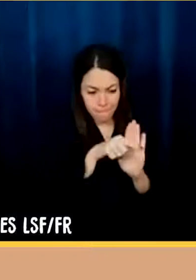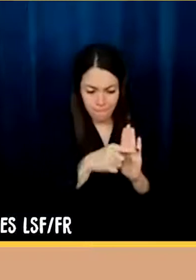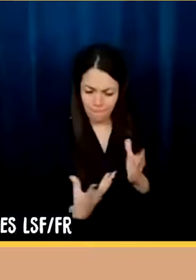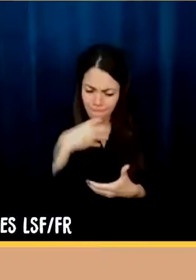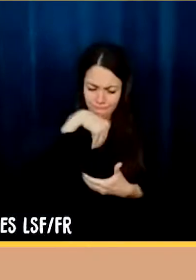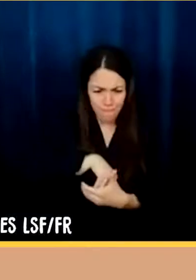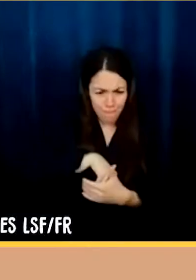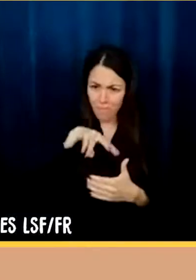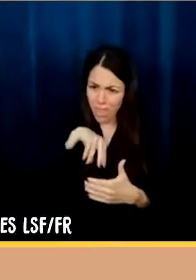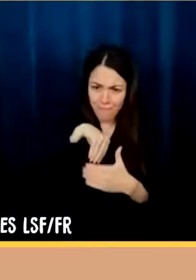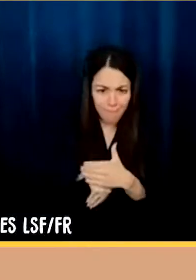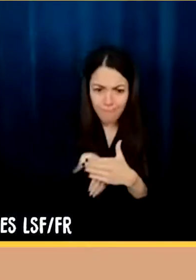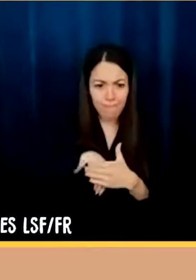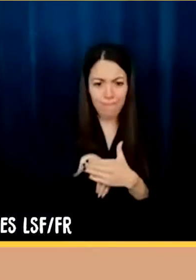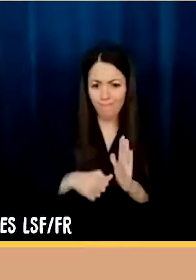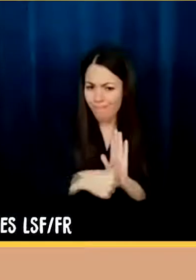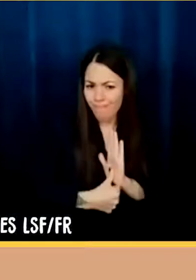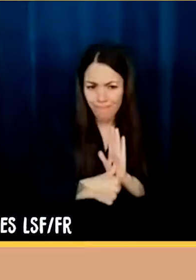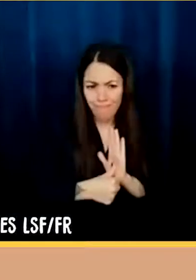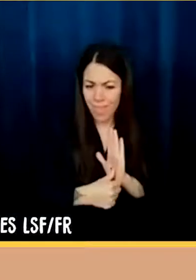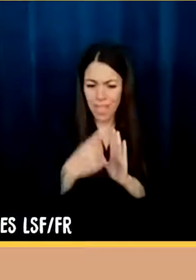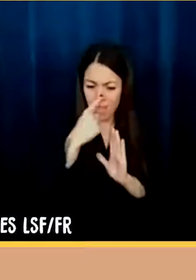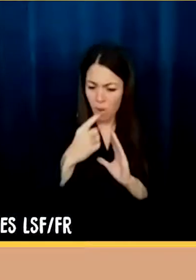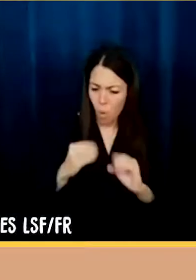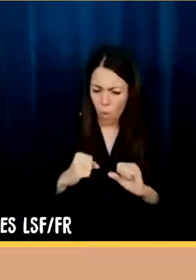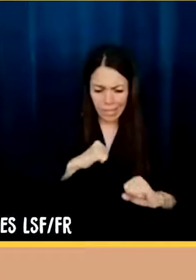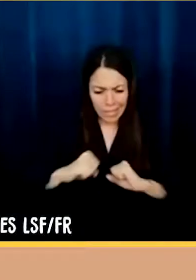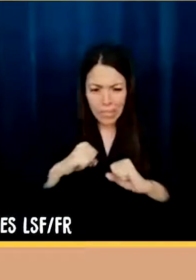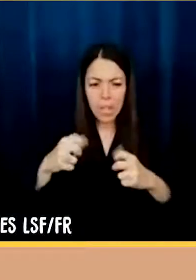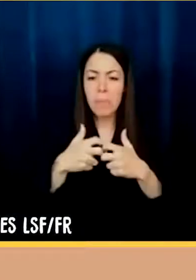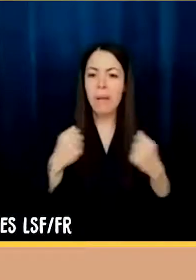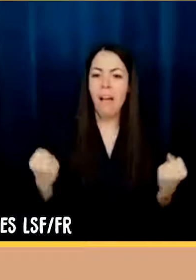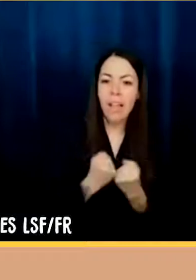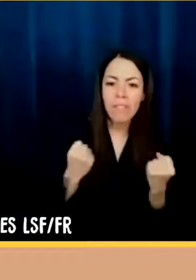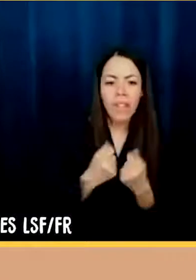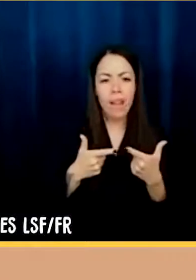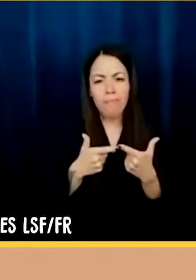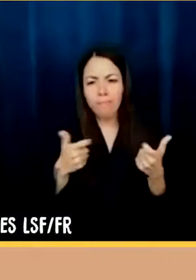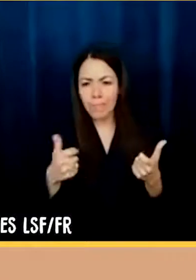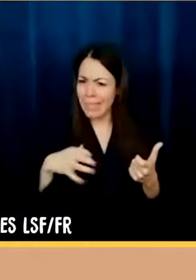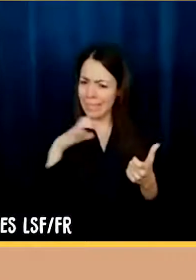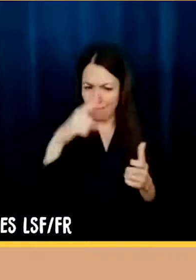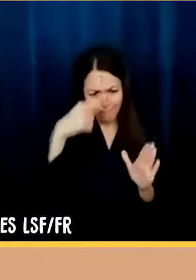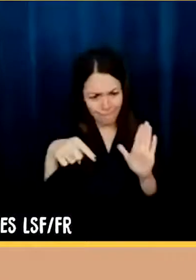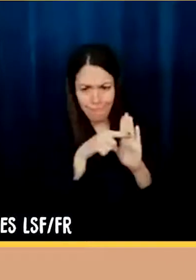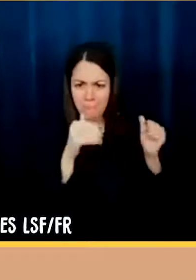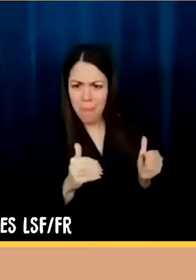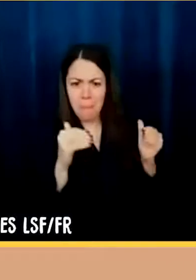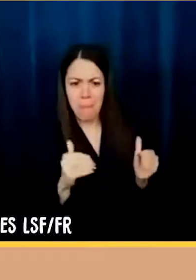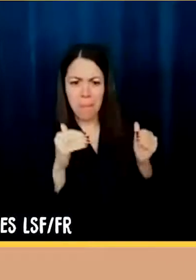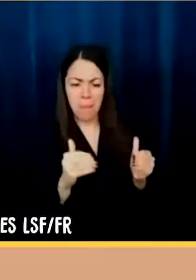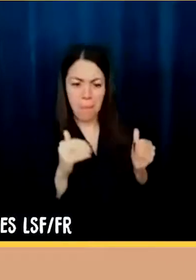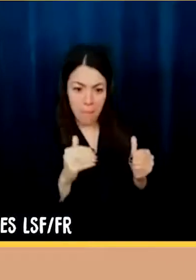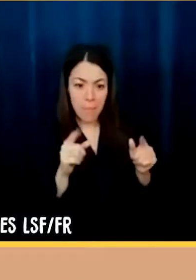nous-mêmes et que nous vivons de manière concrète dans chacune de nos actions, dans nos activités, et du mieux possible vraiment dans nos liens